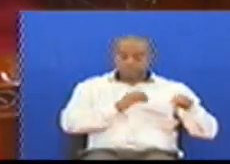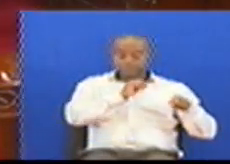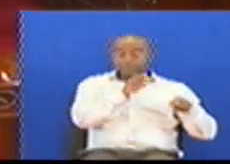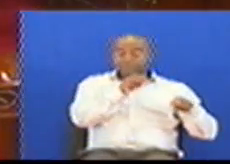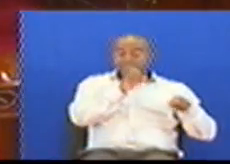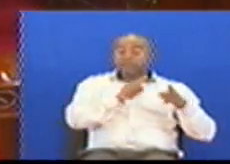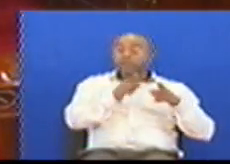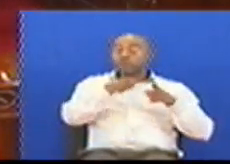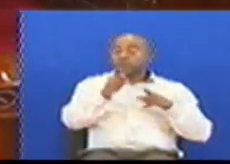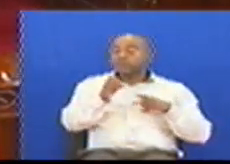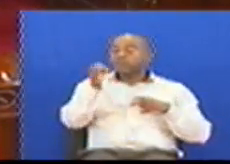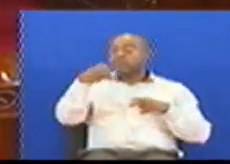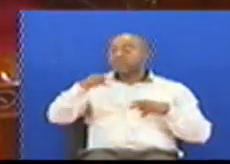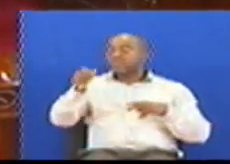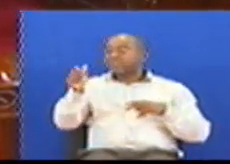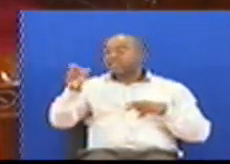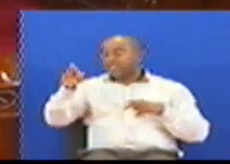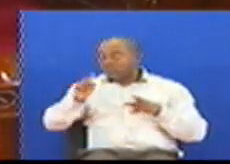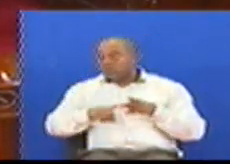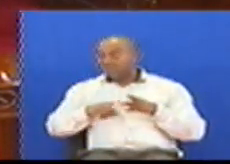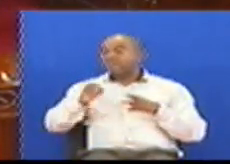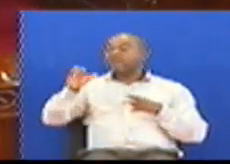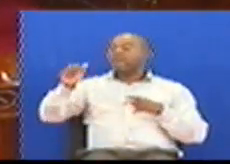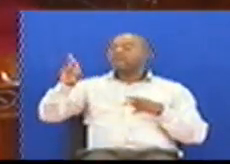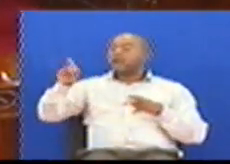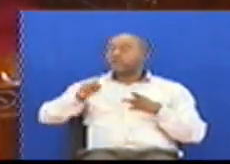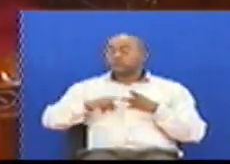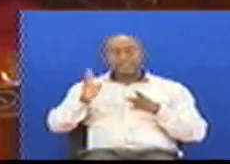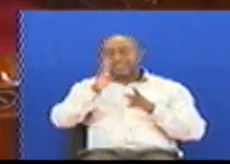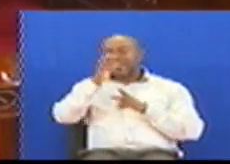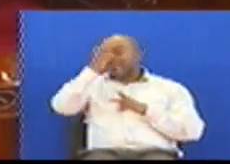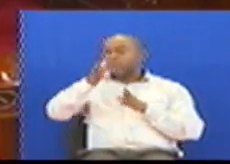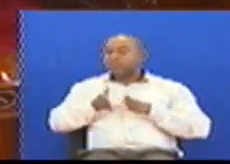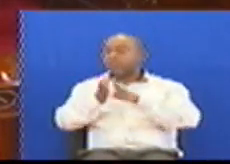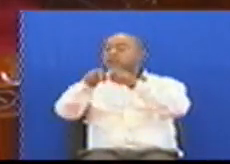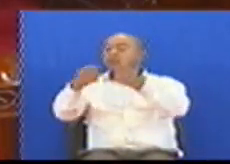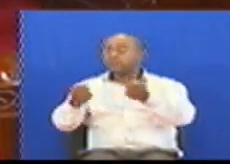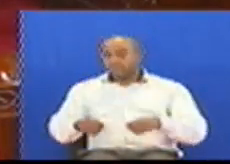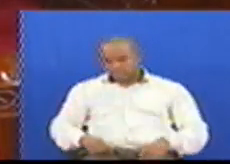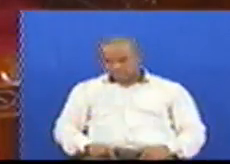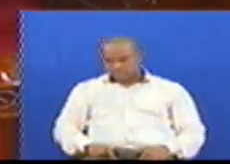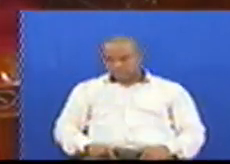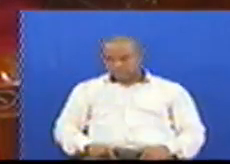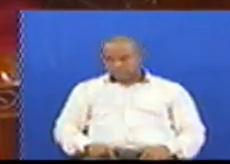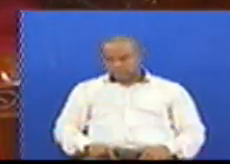Farukwa, kwenda Sanzawa zipo katika hali mbaya sana. Mheshimiwa naibu spika,